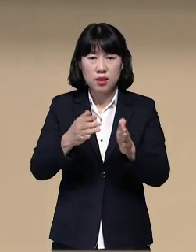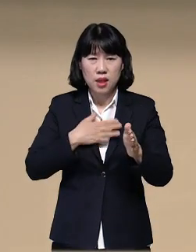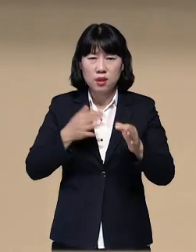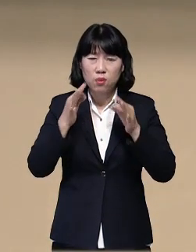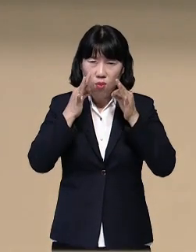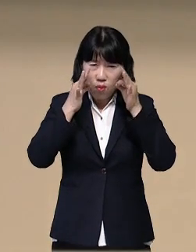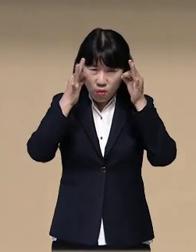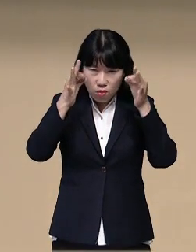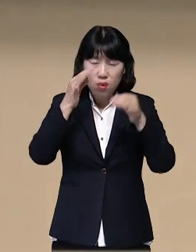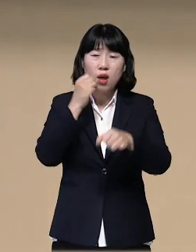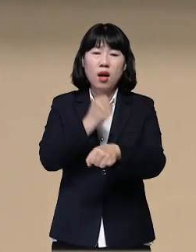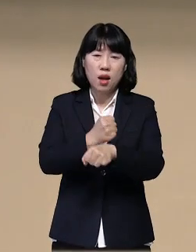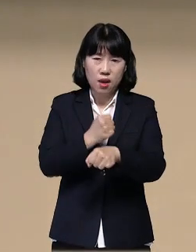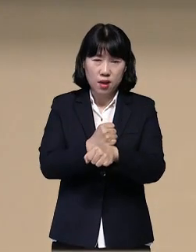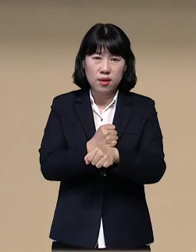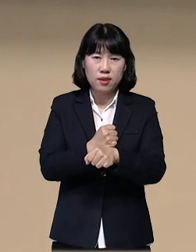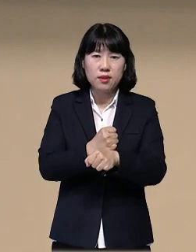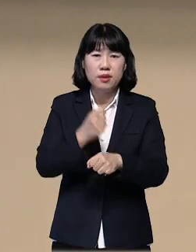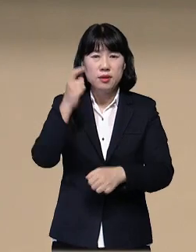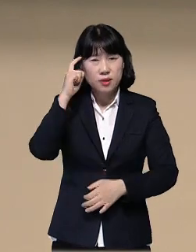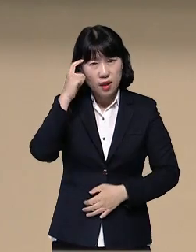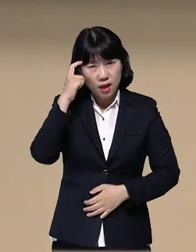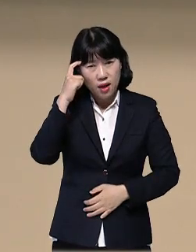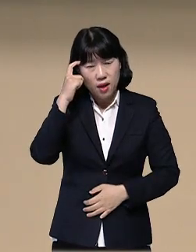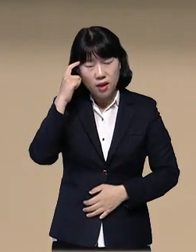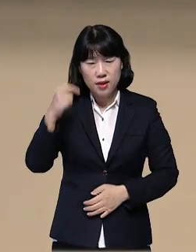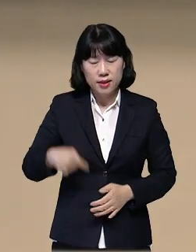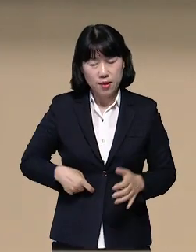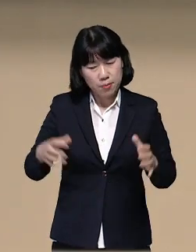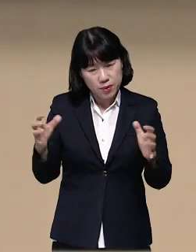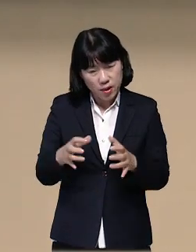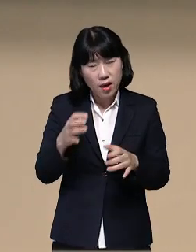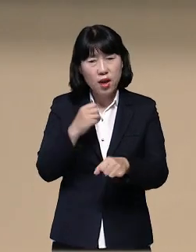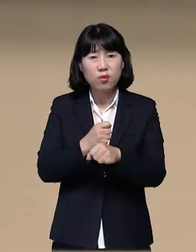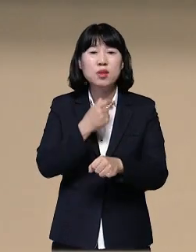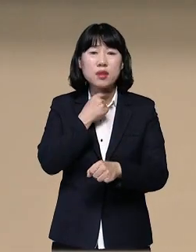노력을 하는 것, 어떤 기여를 하는 것, 이것이 3년 동안 가장 해보고 싶은 일입니다.